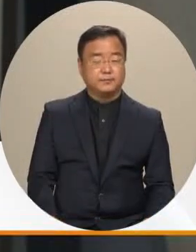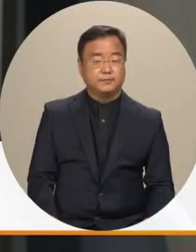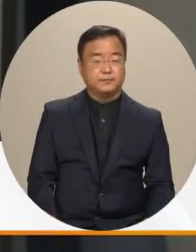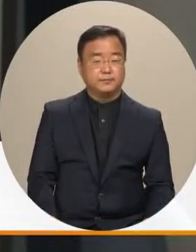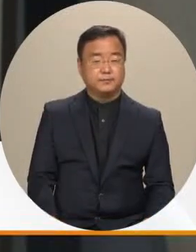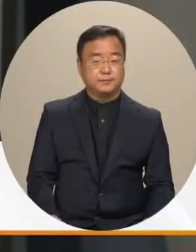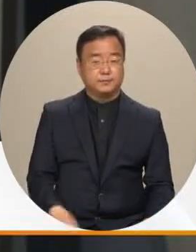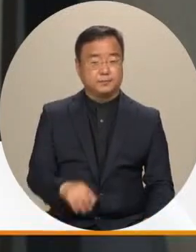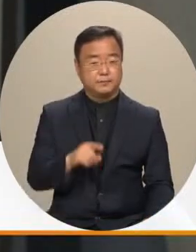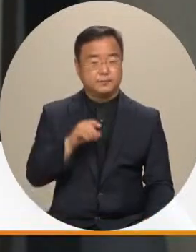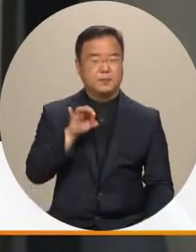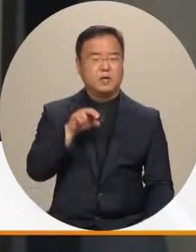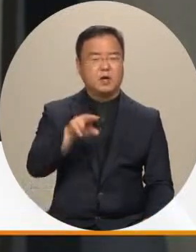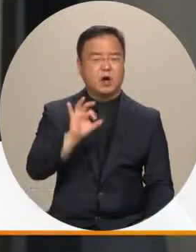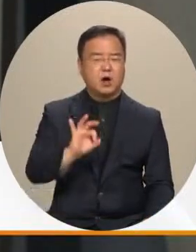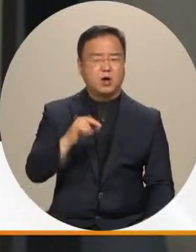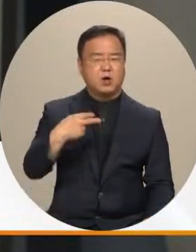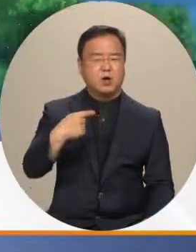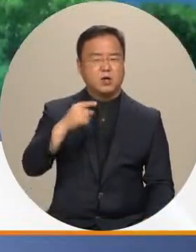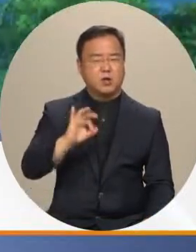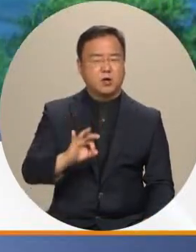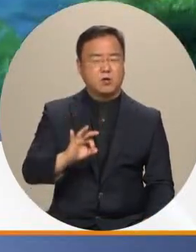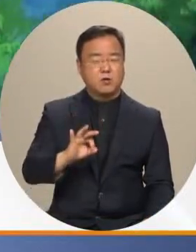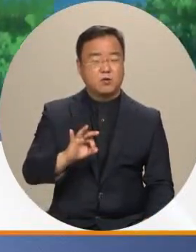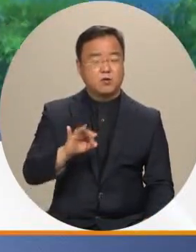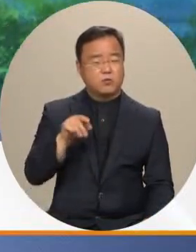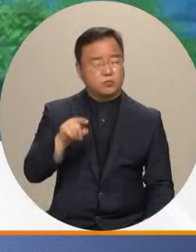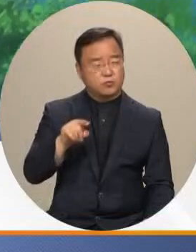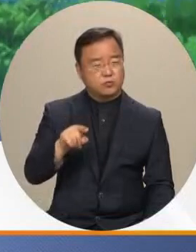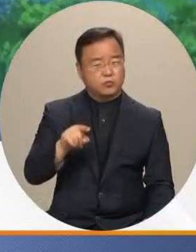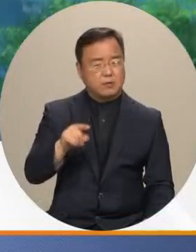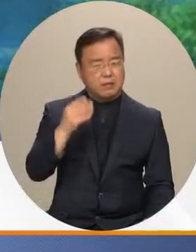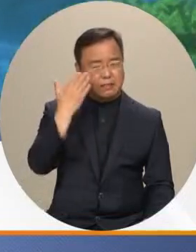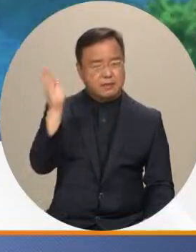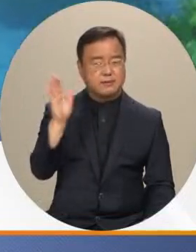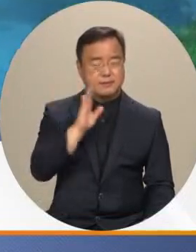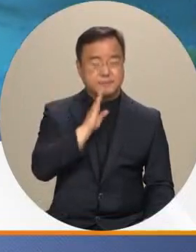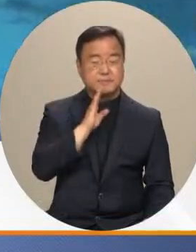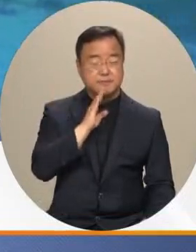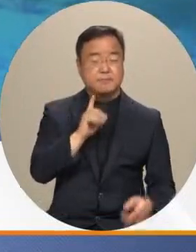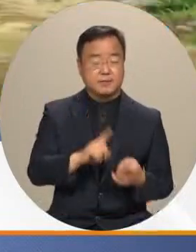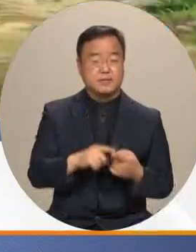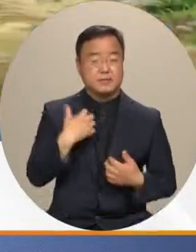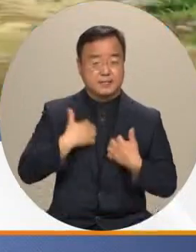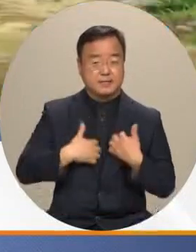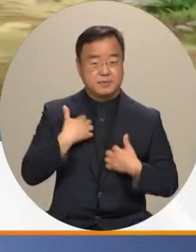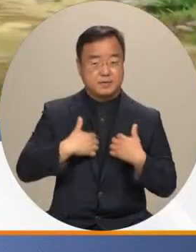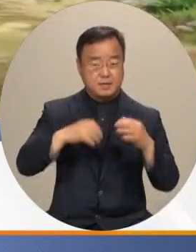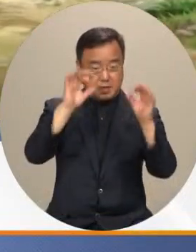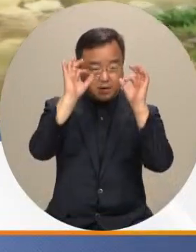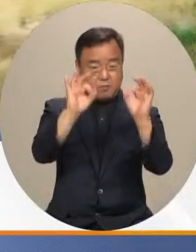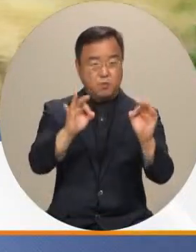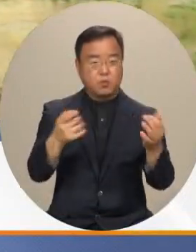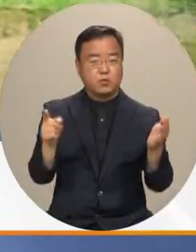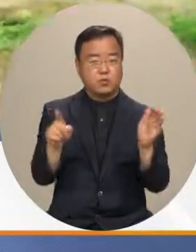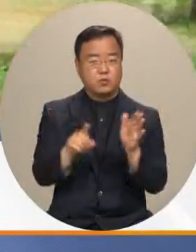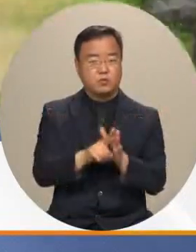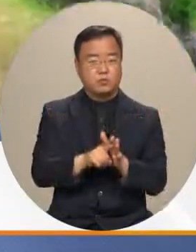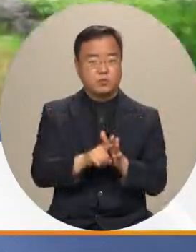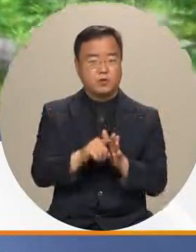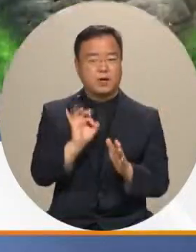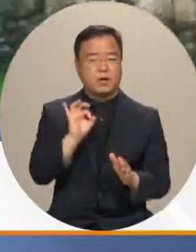그렇지만 그 영등이라는 소재가 약간 생소하거든요 그래서 첫 번째 재밌게 보시려면 일단은 그